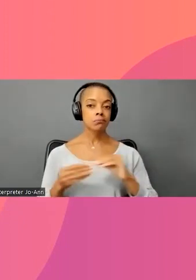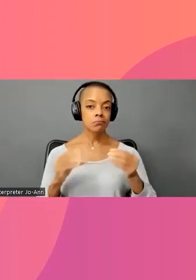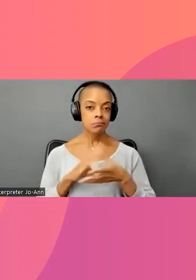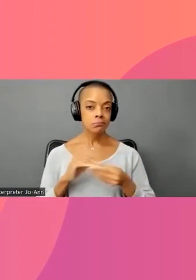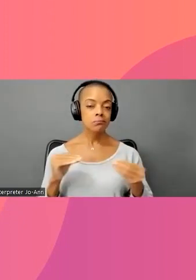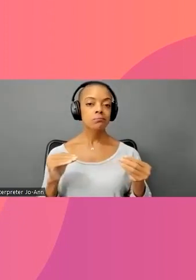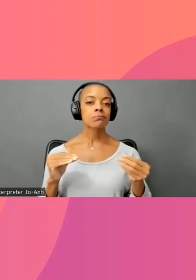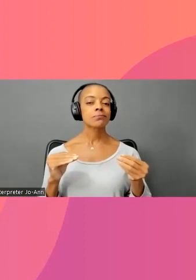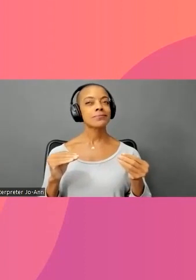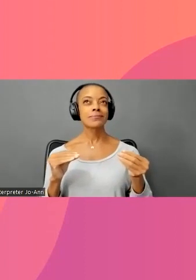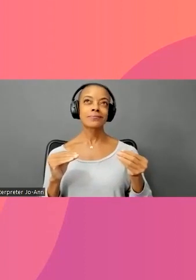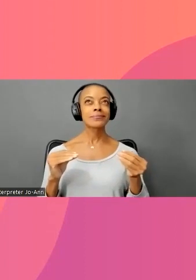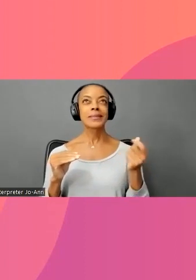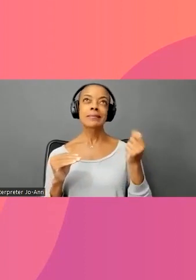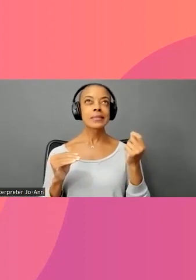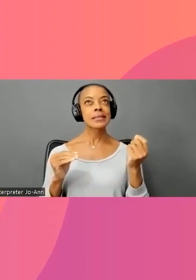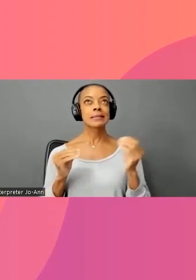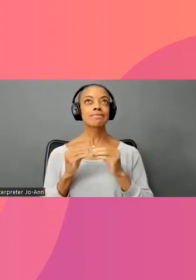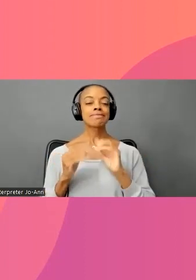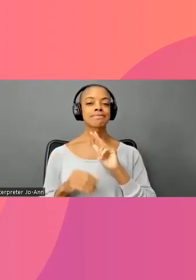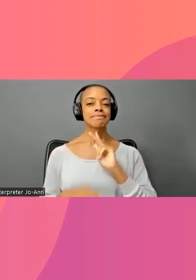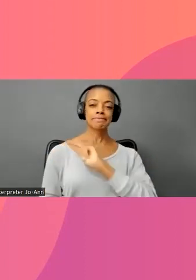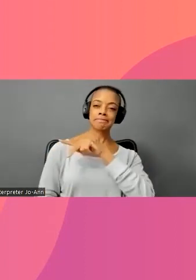j'aime démarrer mes présentations avec